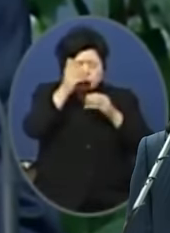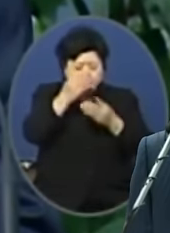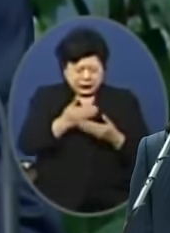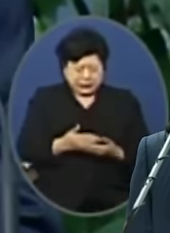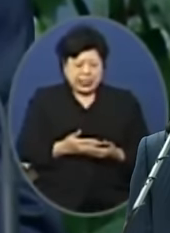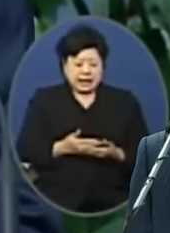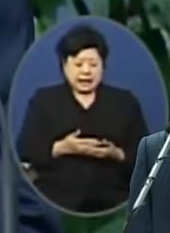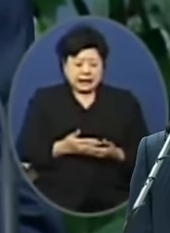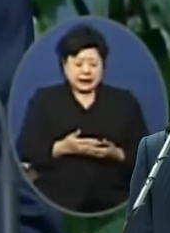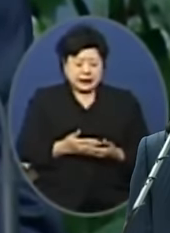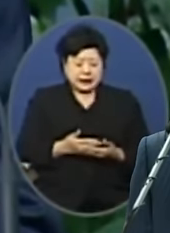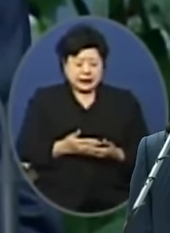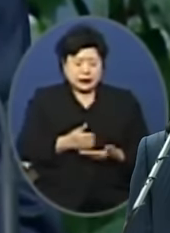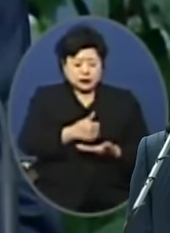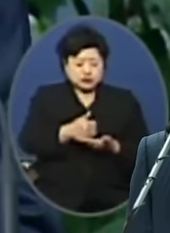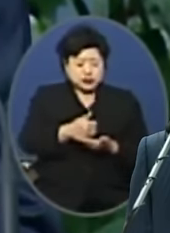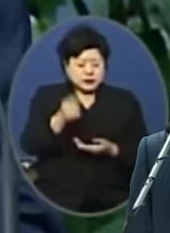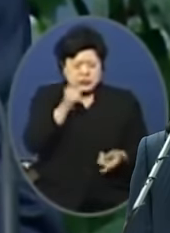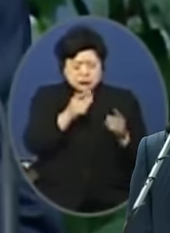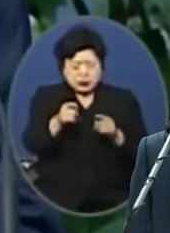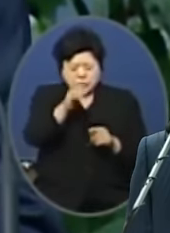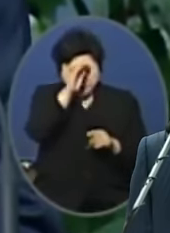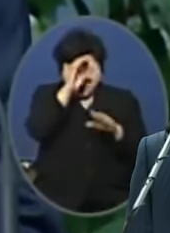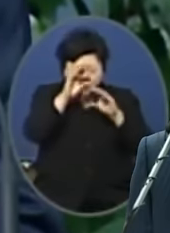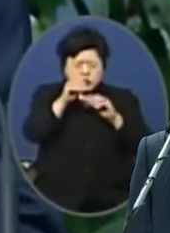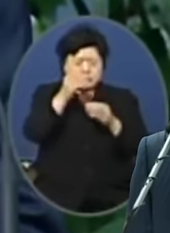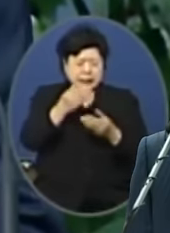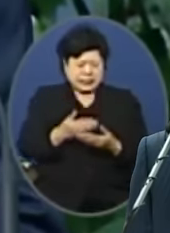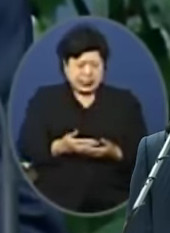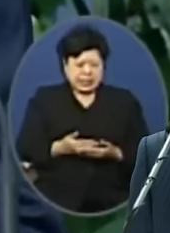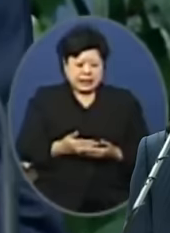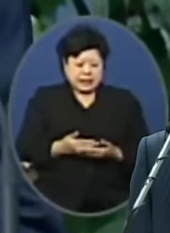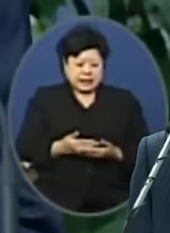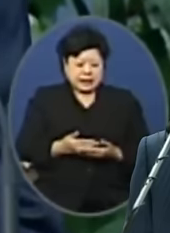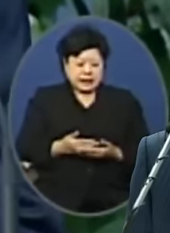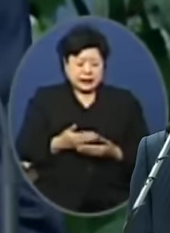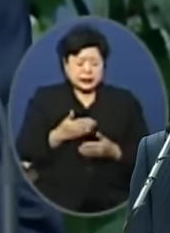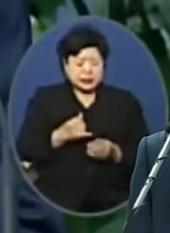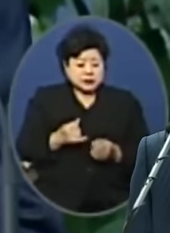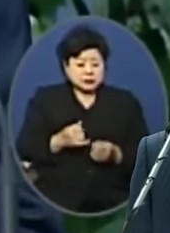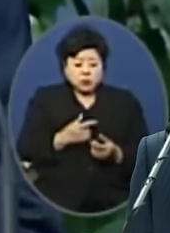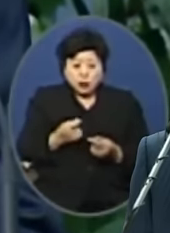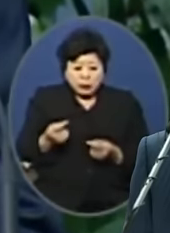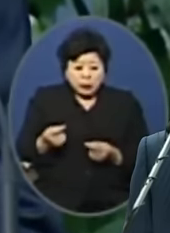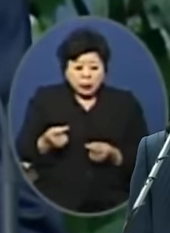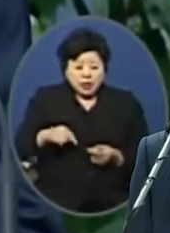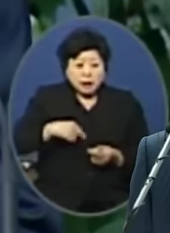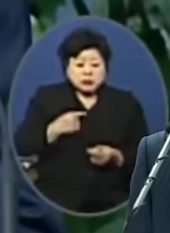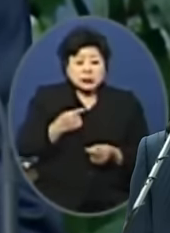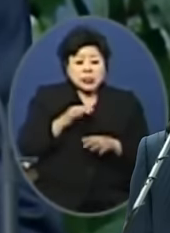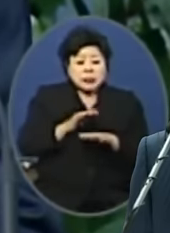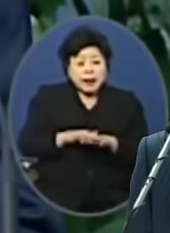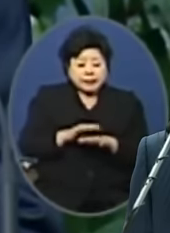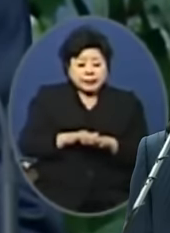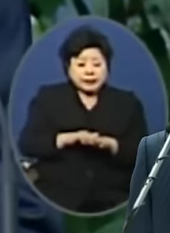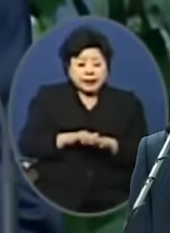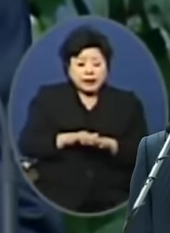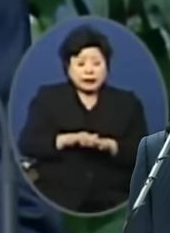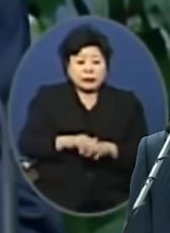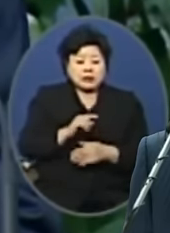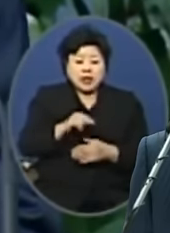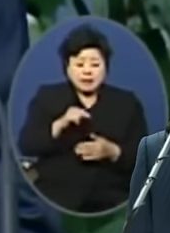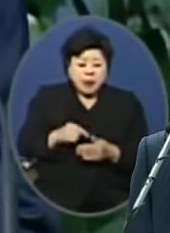입었다. 제가 채찍에 맞음으로 내가 나음을 입었다. 그럼 다른 사람보다 자기가 듣고 있으니까 내